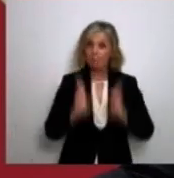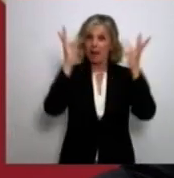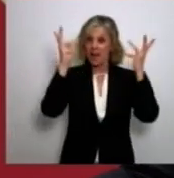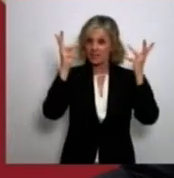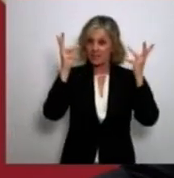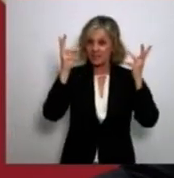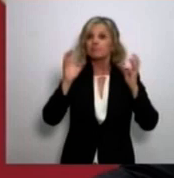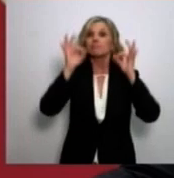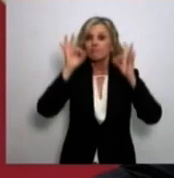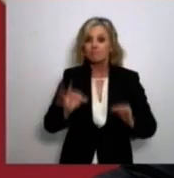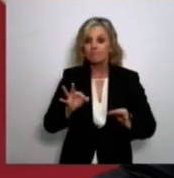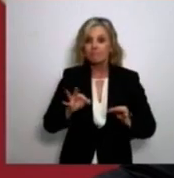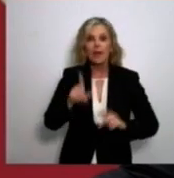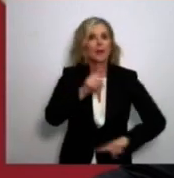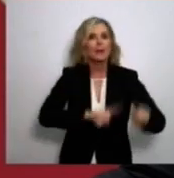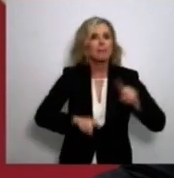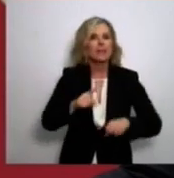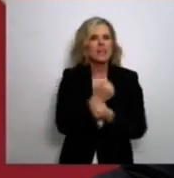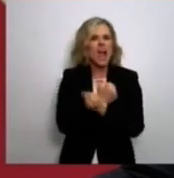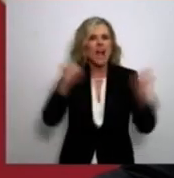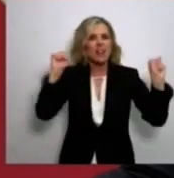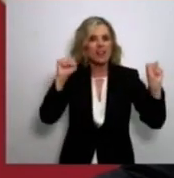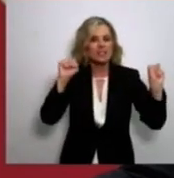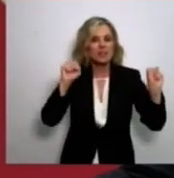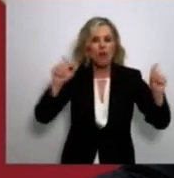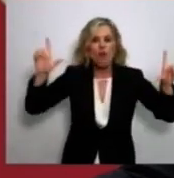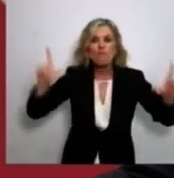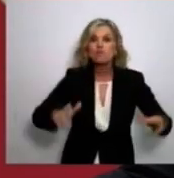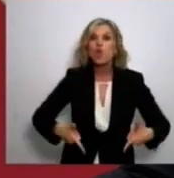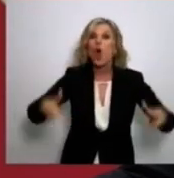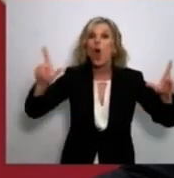μας, ξεκίνησε από ανθρώπους οι οποίοι ήταν φτωχοί και ξυπόλοιποι.